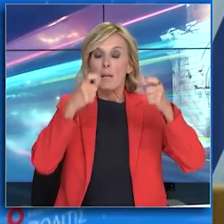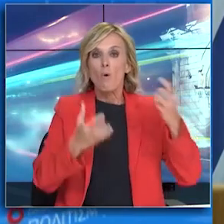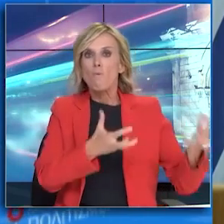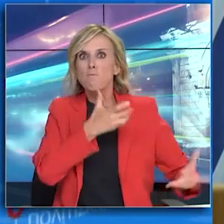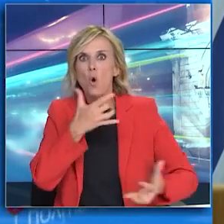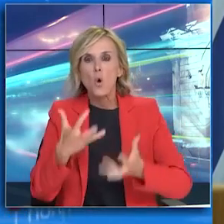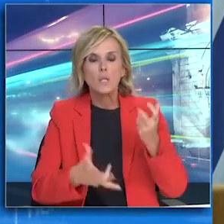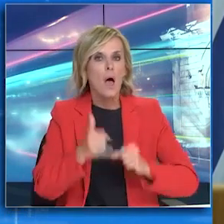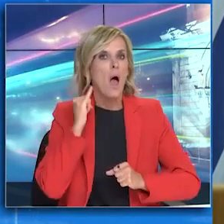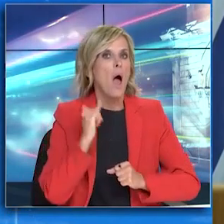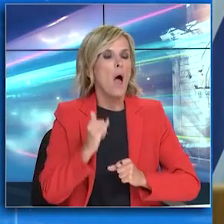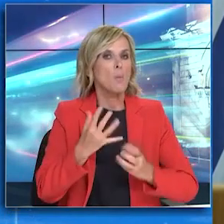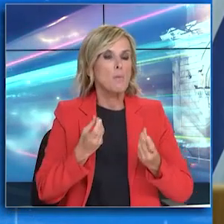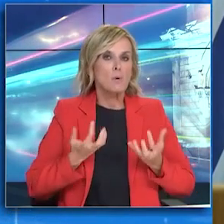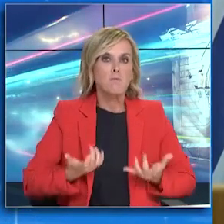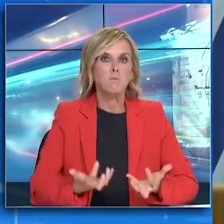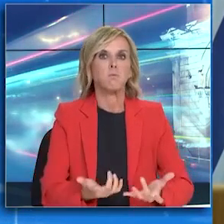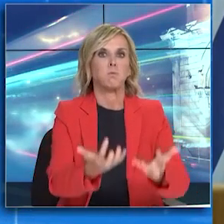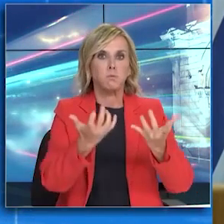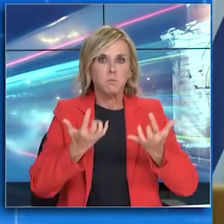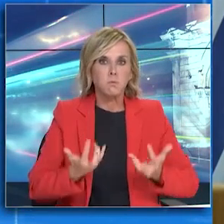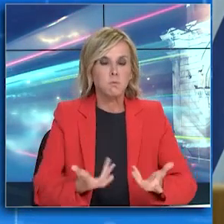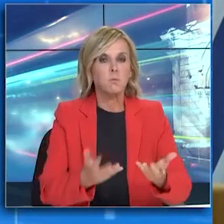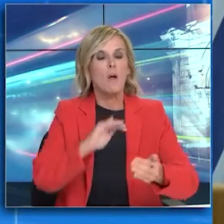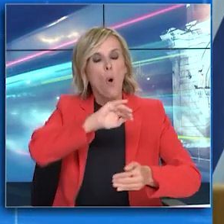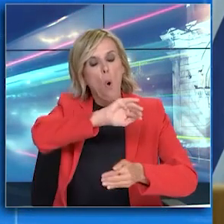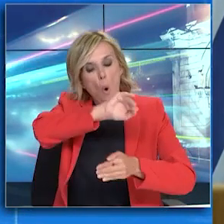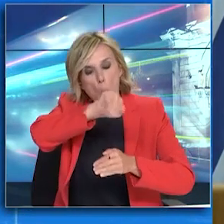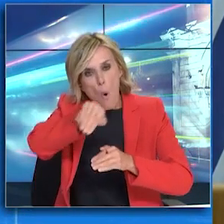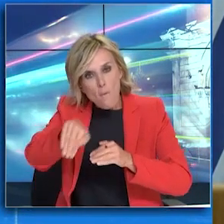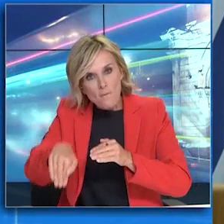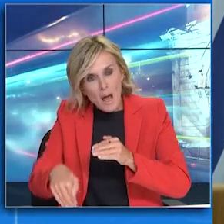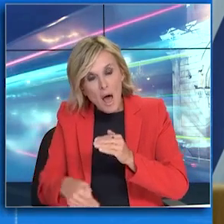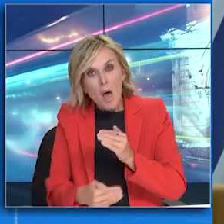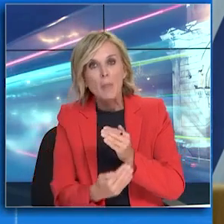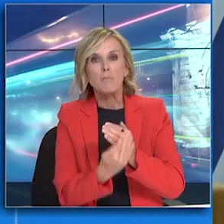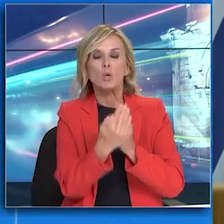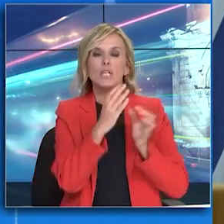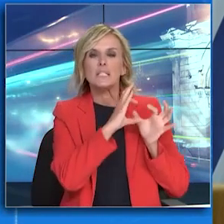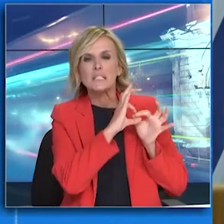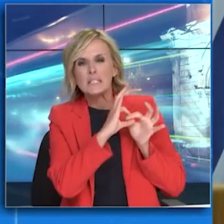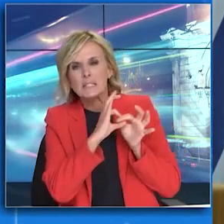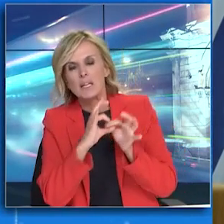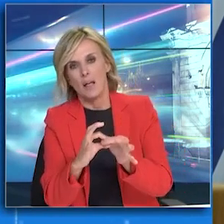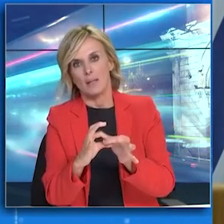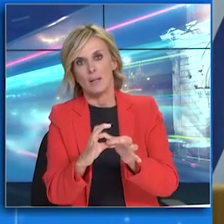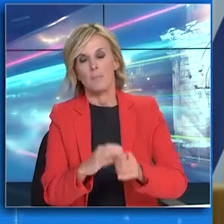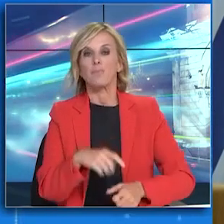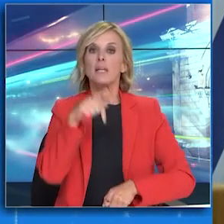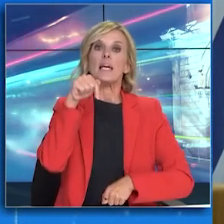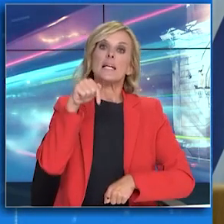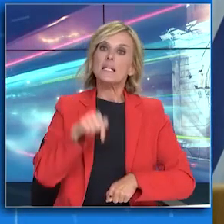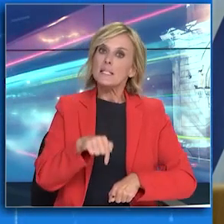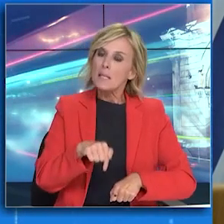έχει τεθεί υπό έλεγχο. Όλη τη νύχτα οι προσπάθειες θα συνεχιστούν με αμύωτη ένταση. Σήμερα είχαμε λιγότερες